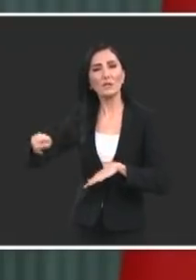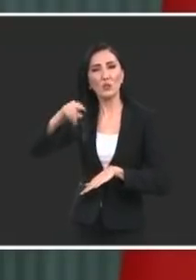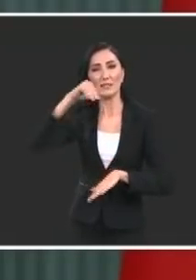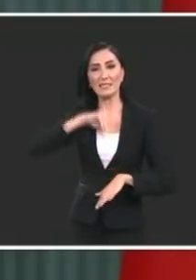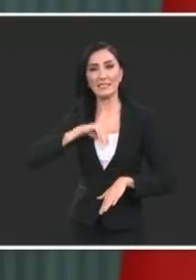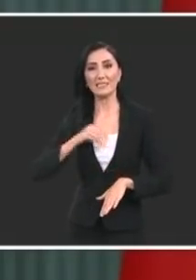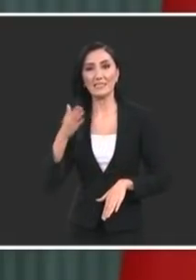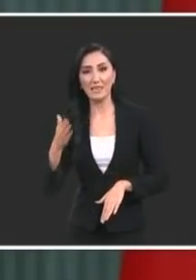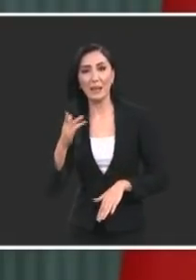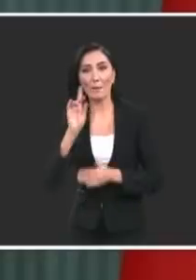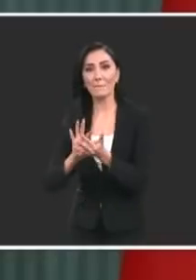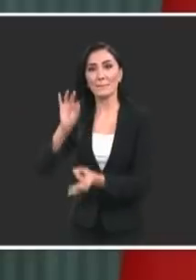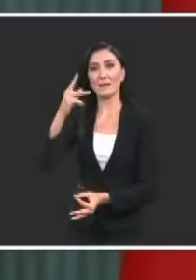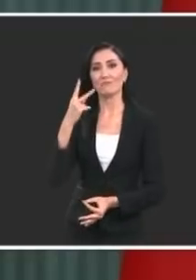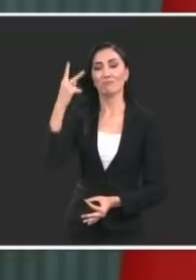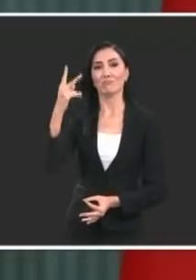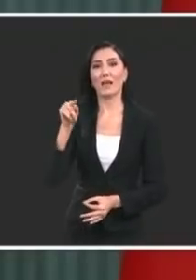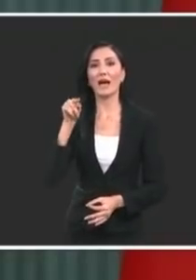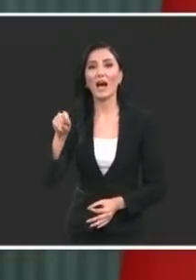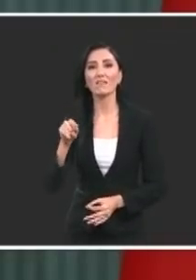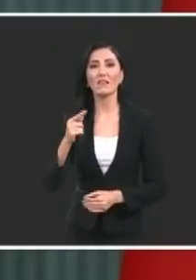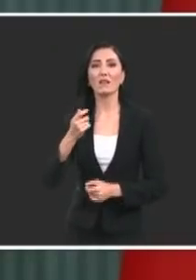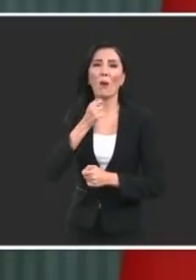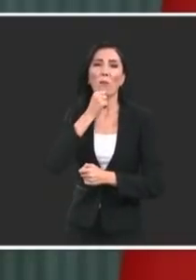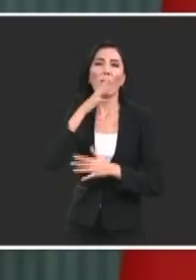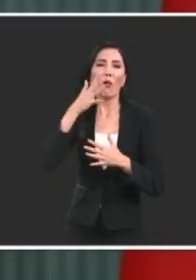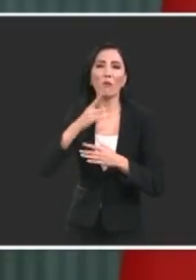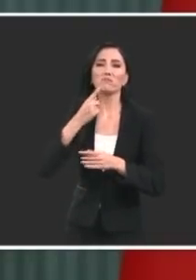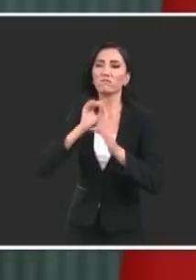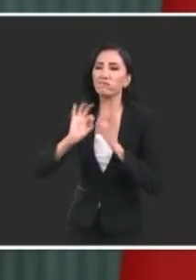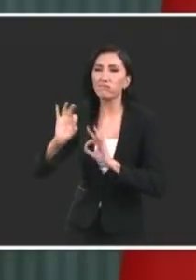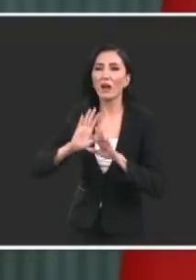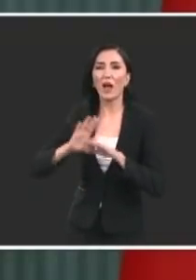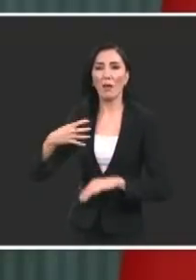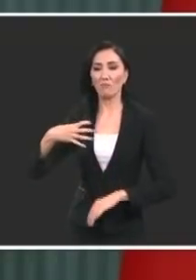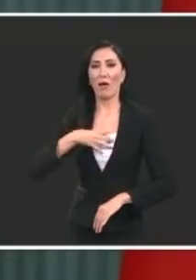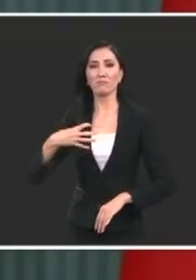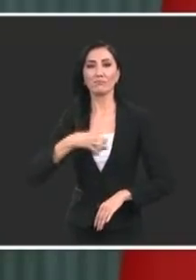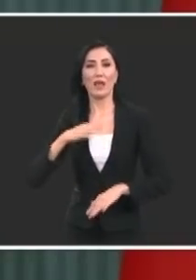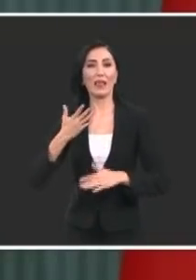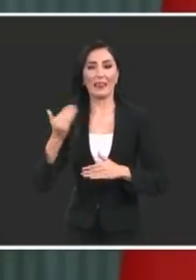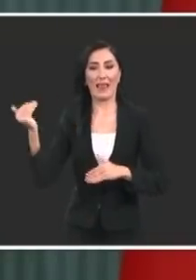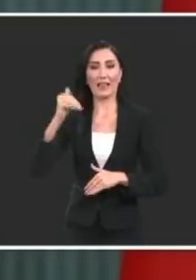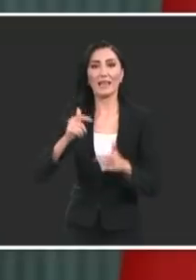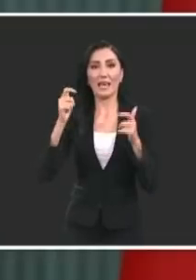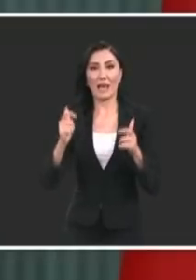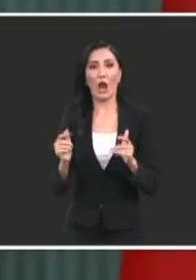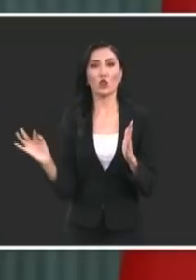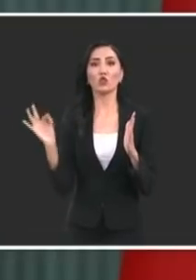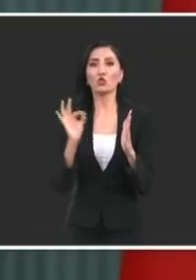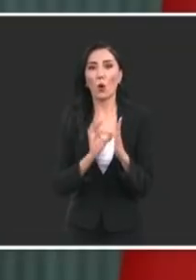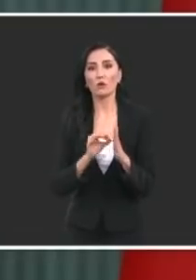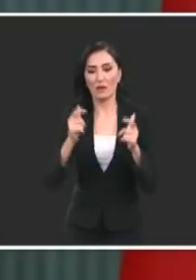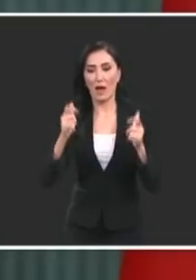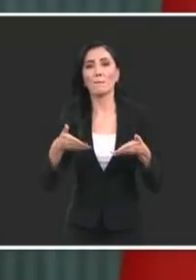sananların birileri tarafından şişirildiği Anlaşılan e kollarıyla geldikleri yer nokta